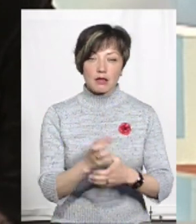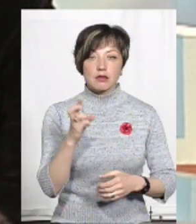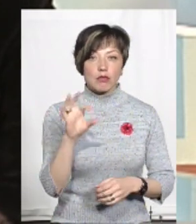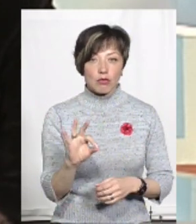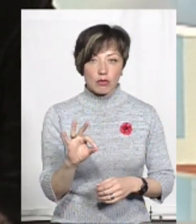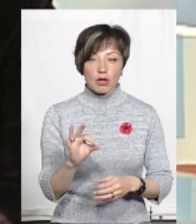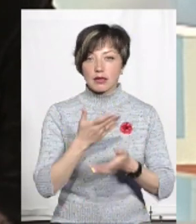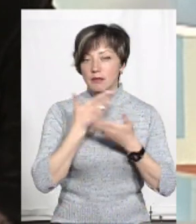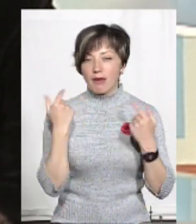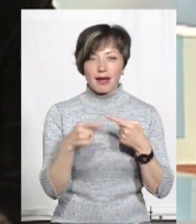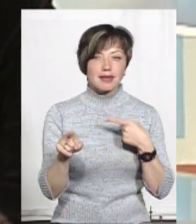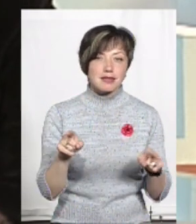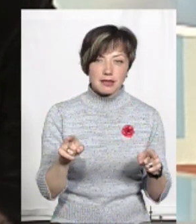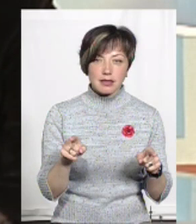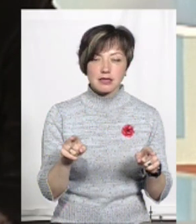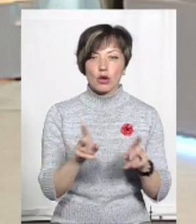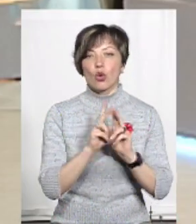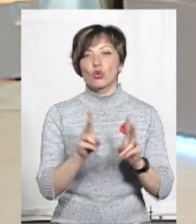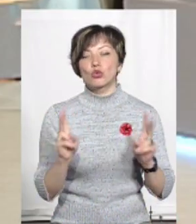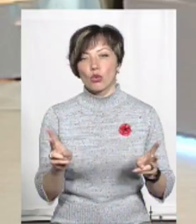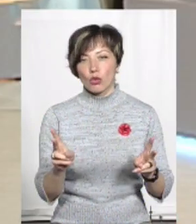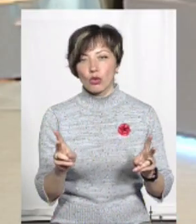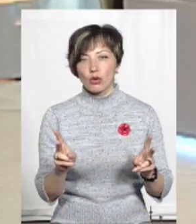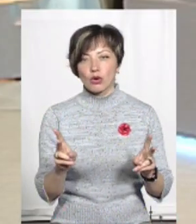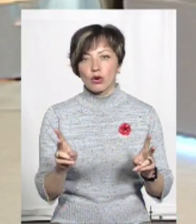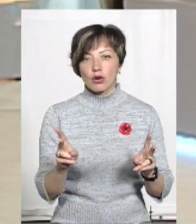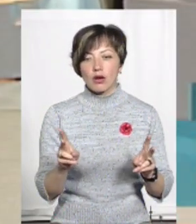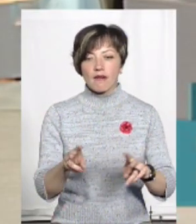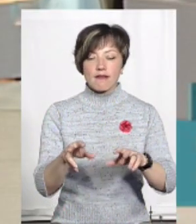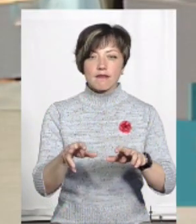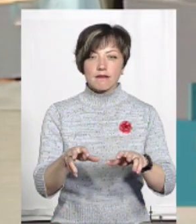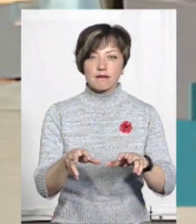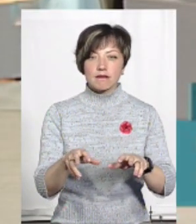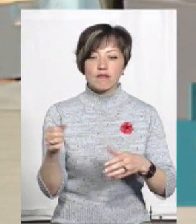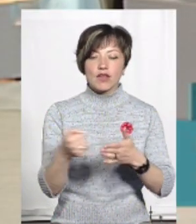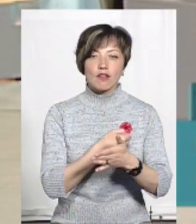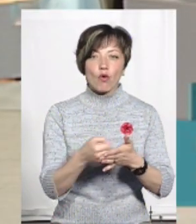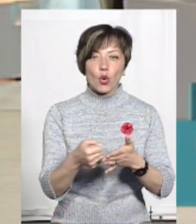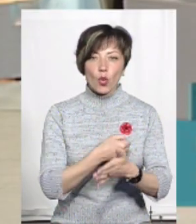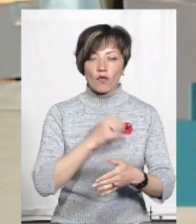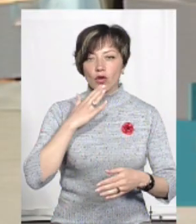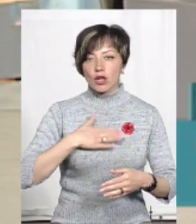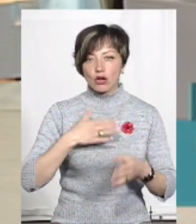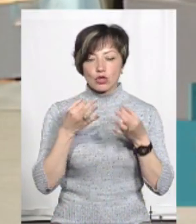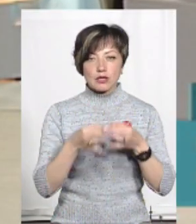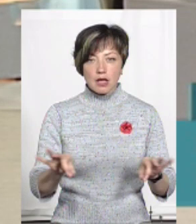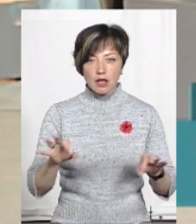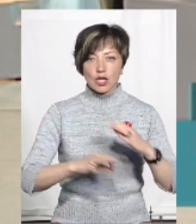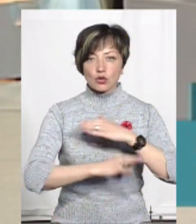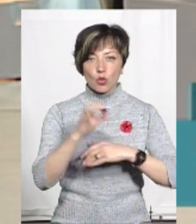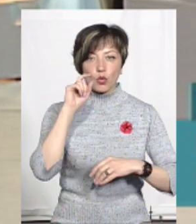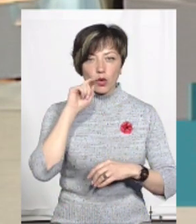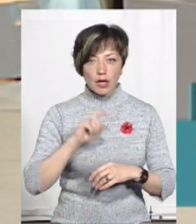що немає різниці, хто там відвоює нашу незалежність на